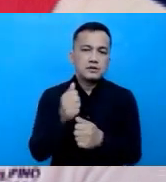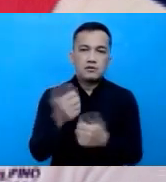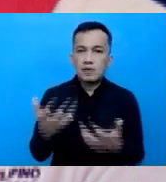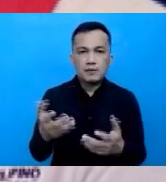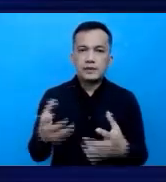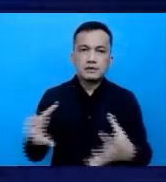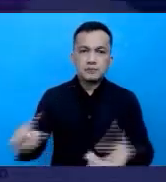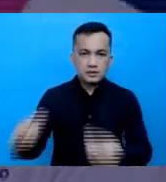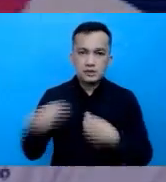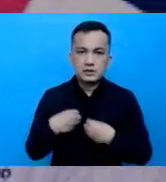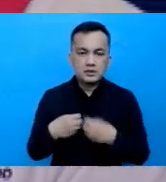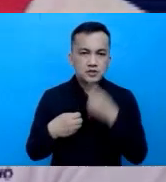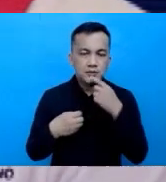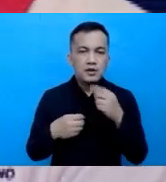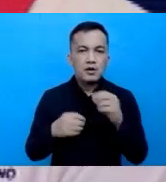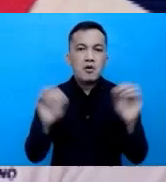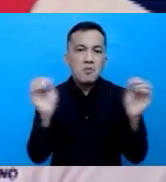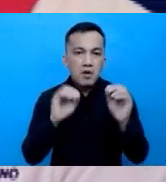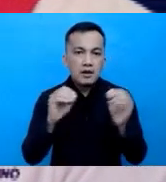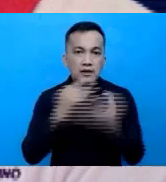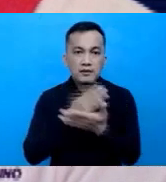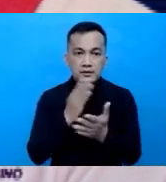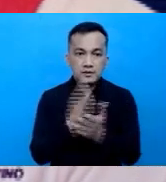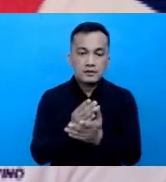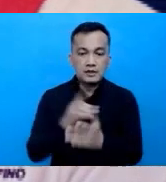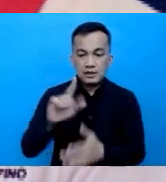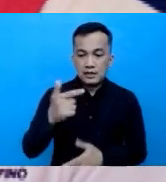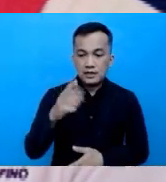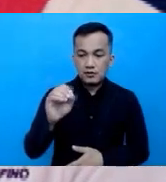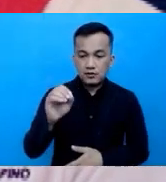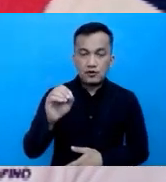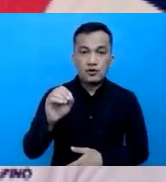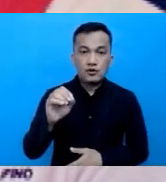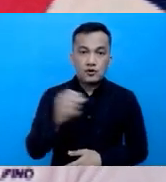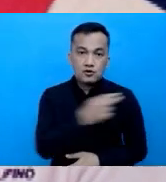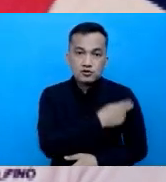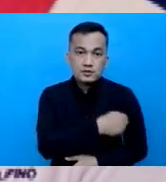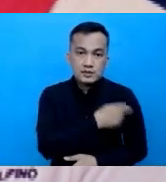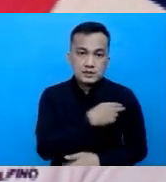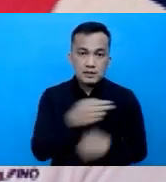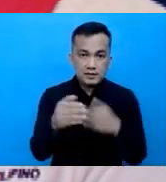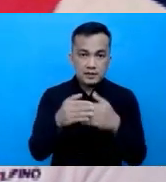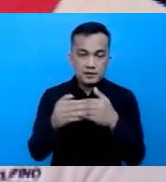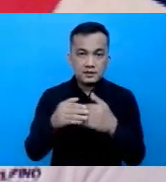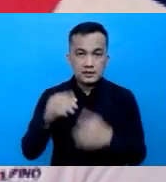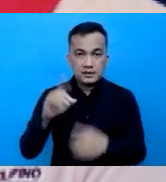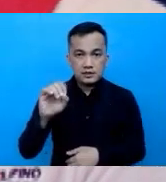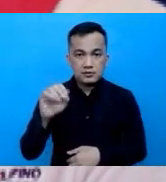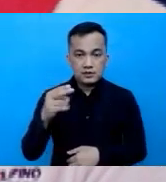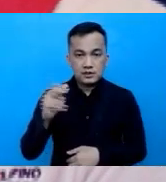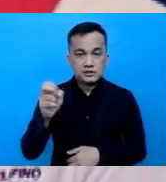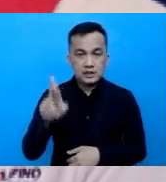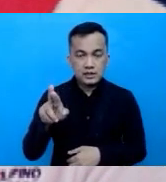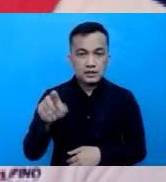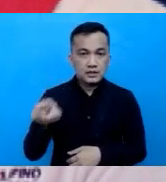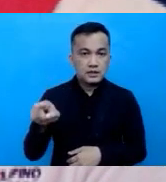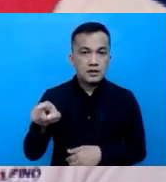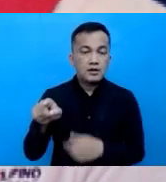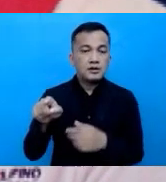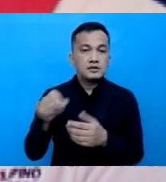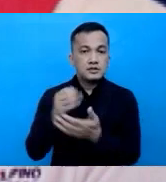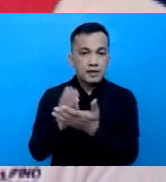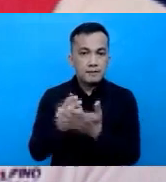walang budget. San Lazaro Hospital, dito mismo po, katabi ng DOH, NCR, yun pong ilang members natin,